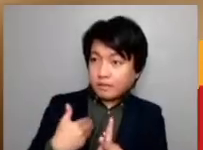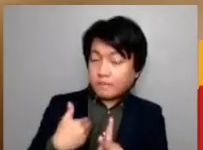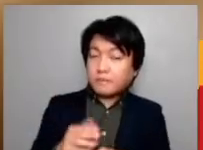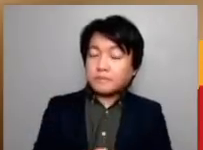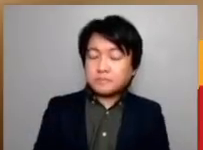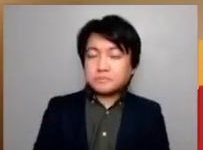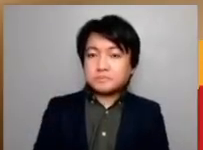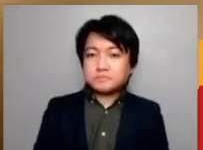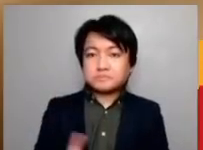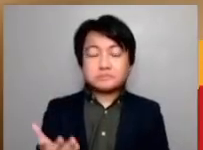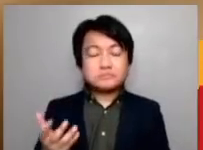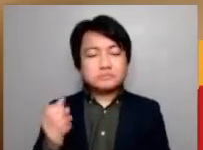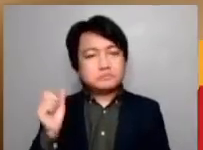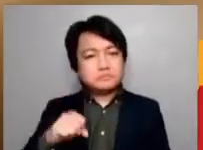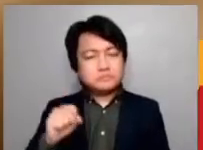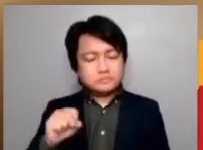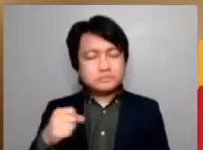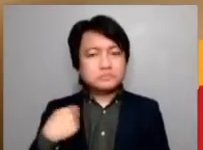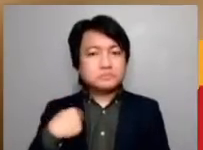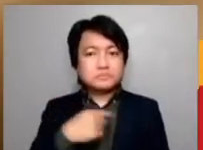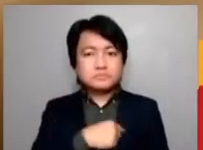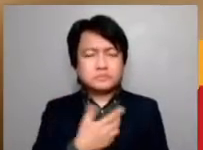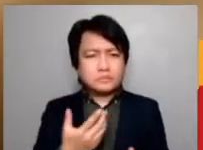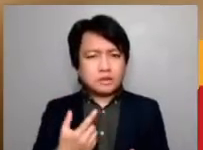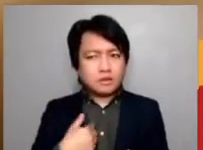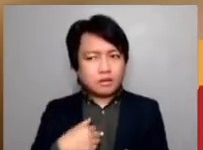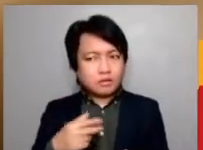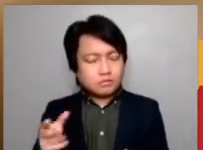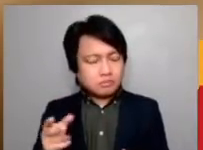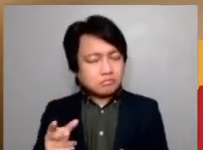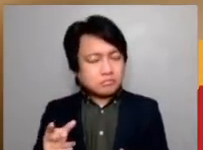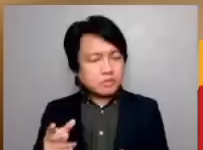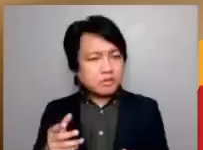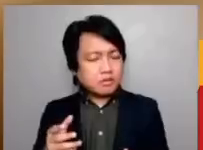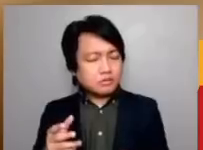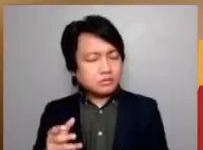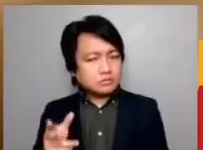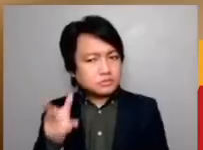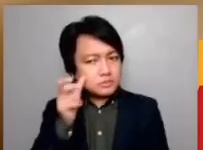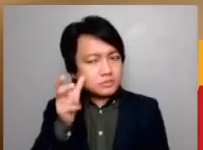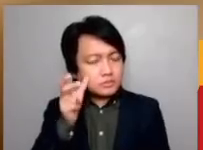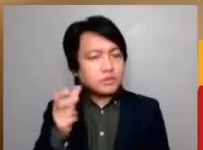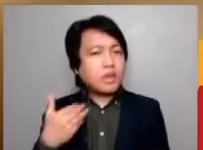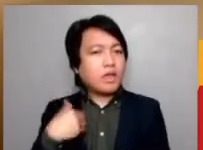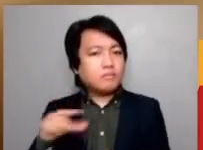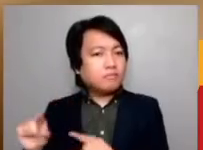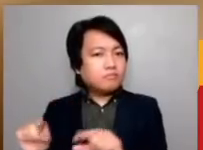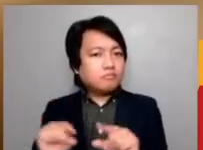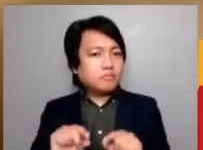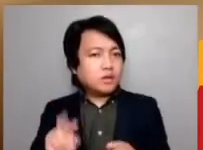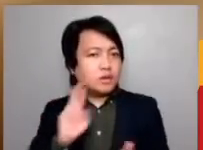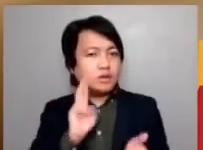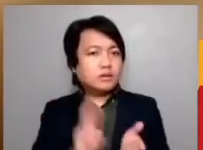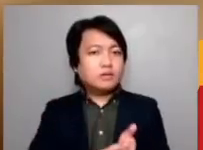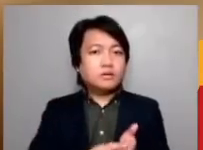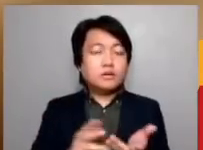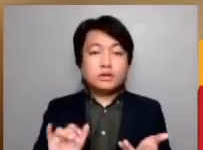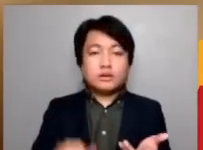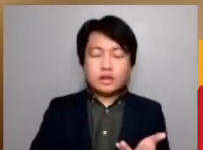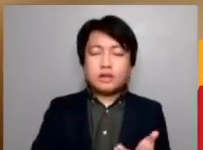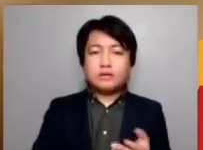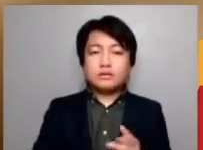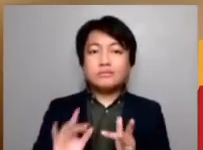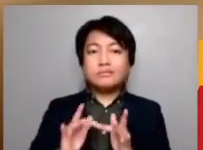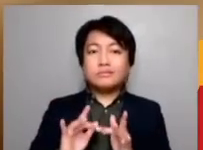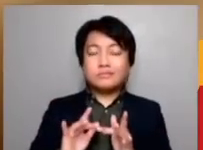yan na natunugan dahil may mga nag-report din doon sa ating hotline sa Cybercrime Investigation Coordinating Center,